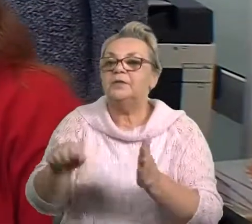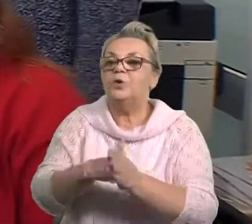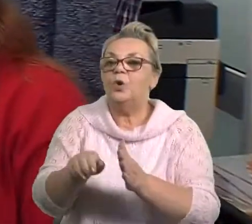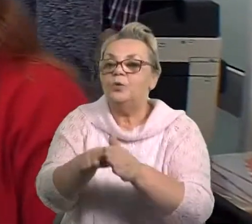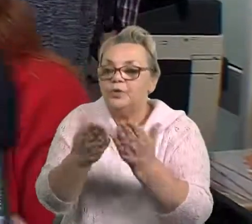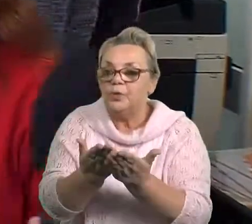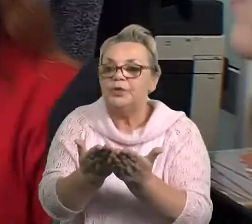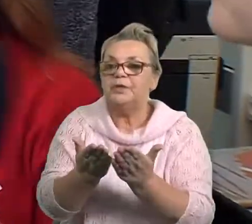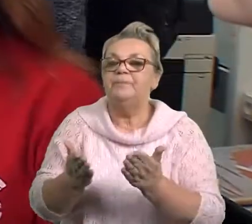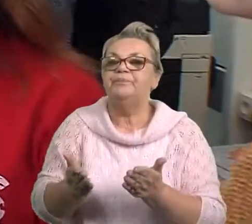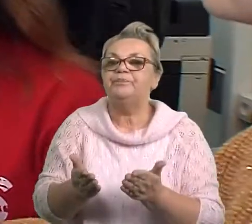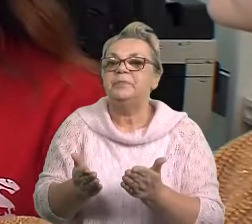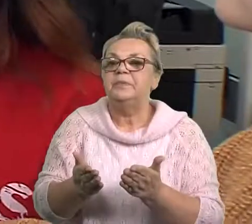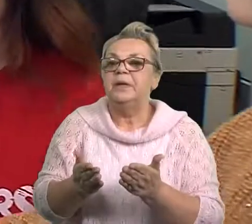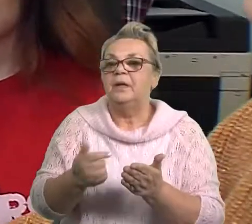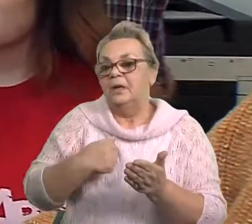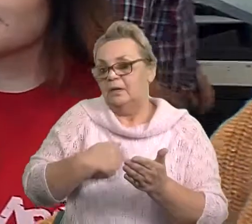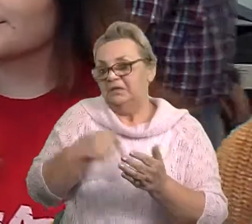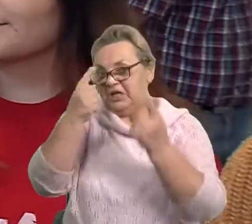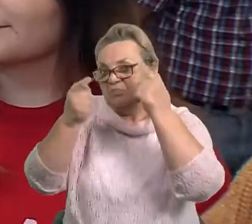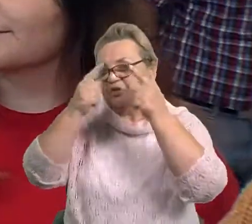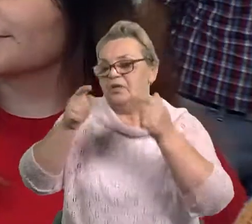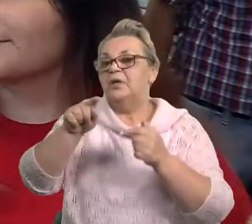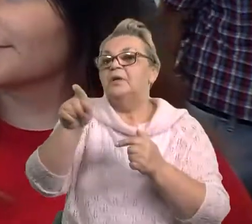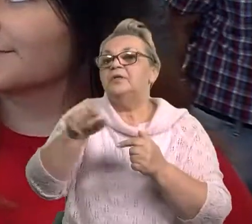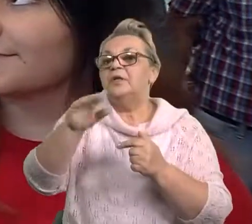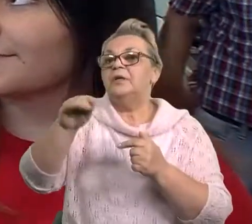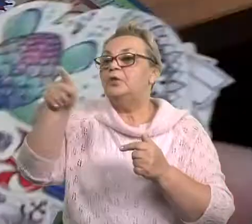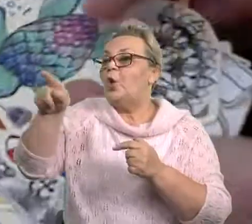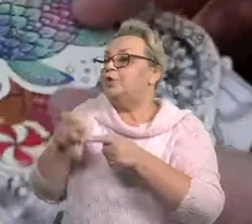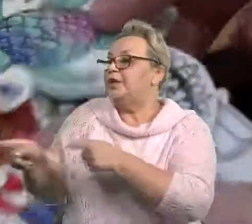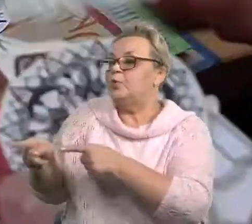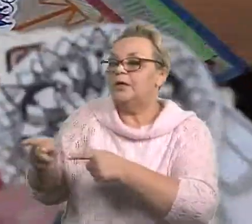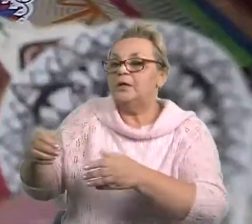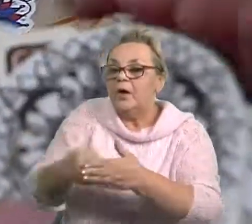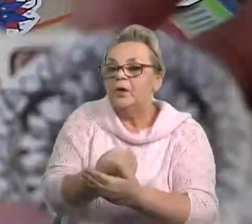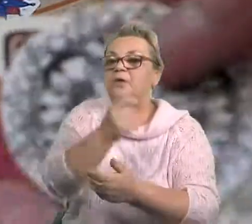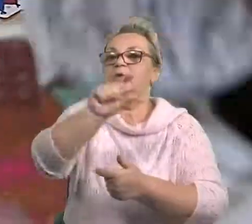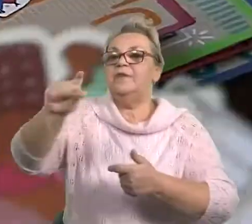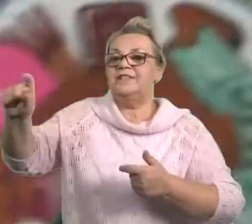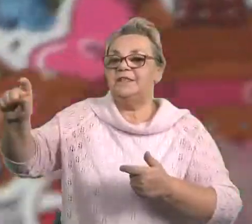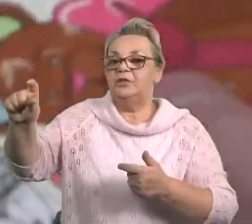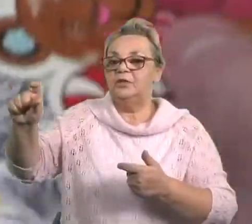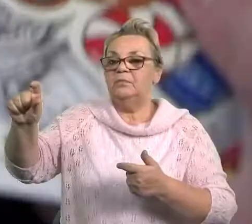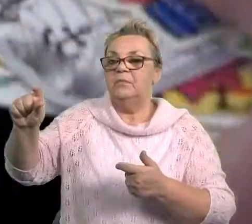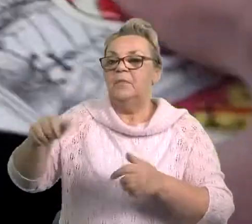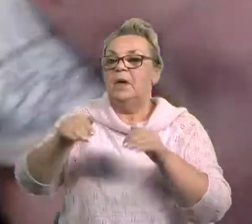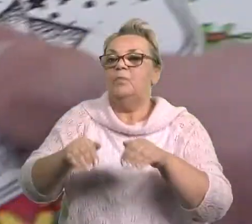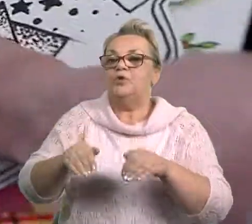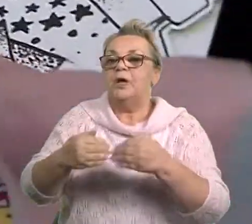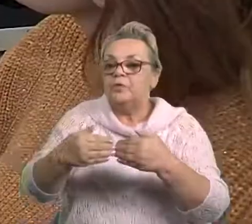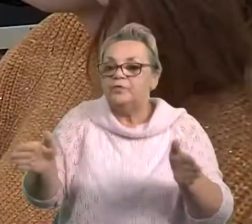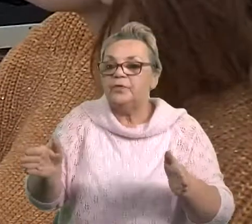książek. A u ciebie? No myślę, że to jest taki innowacyjny kierunek, który nam pozwoli jakby otworzyć